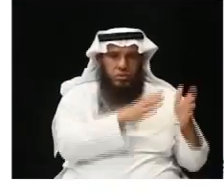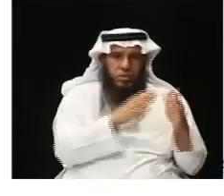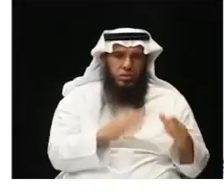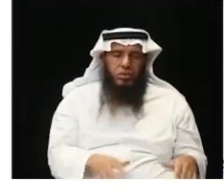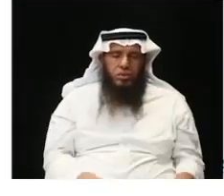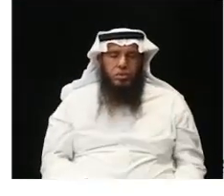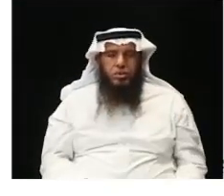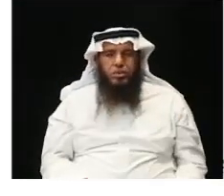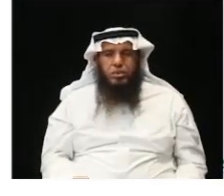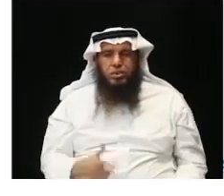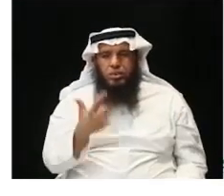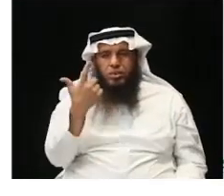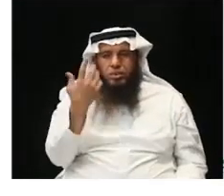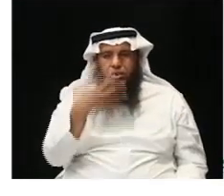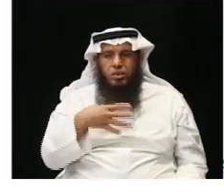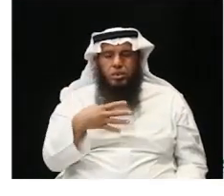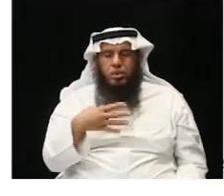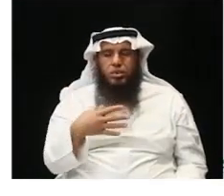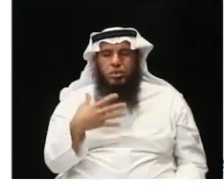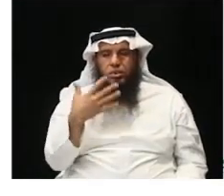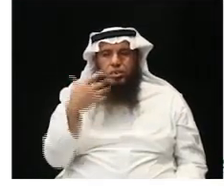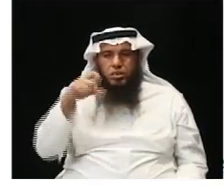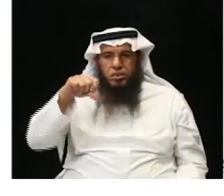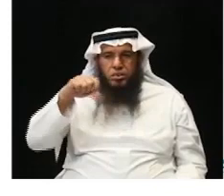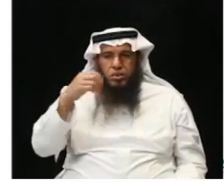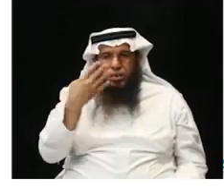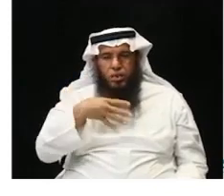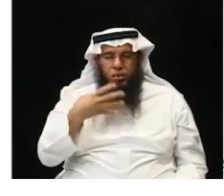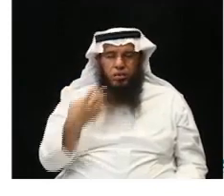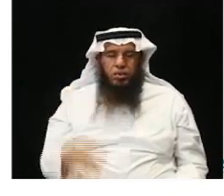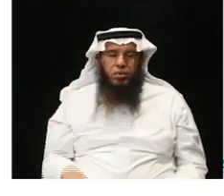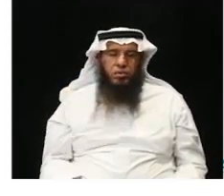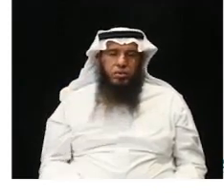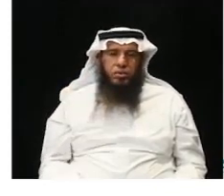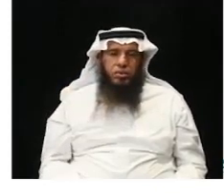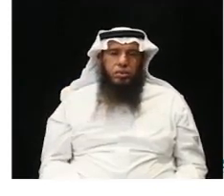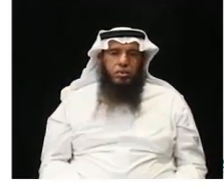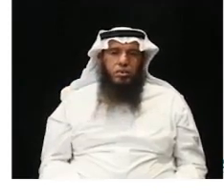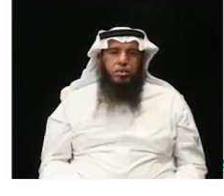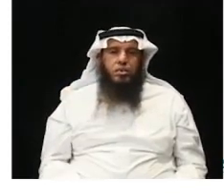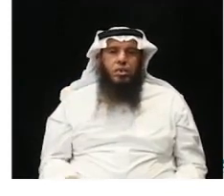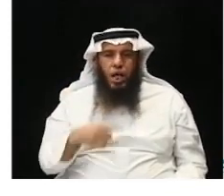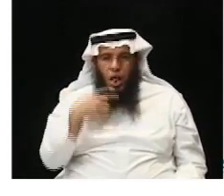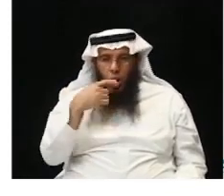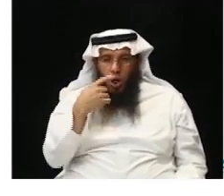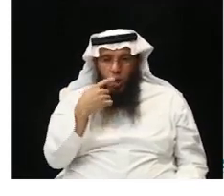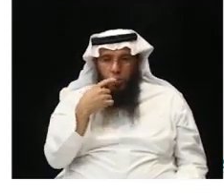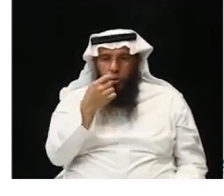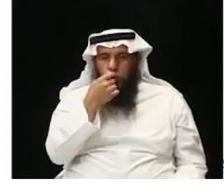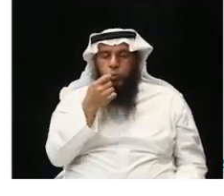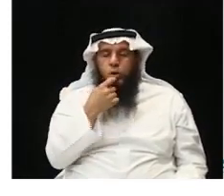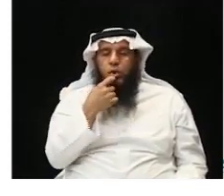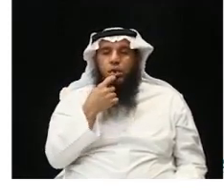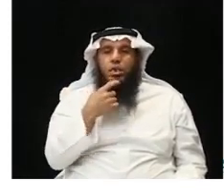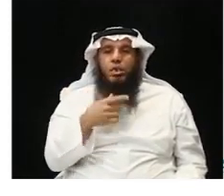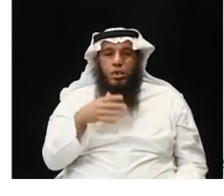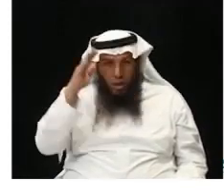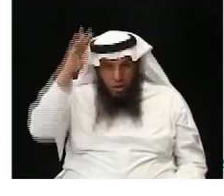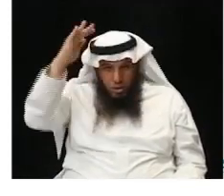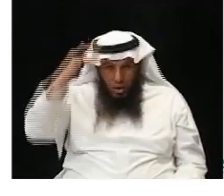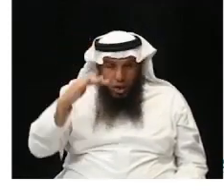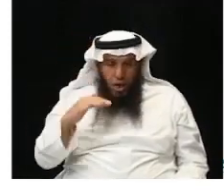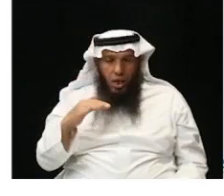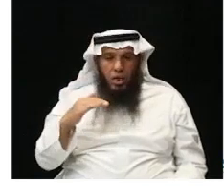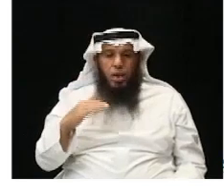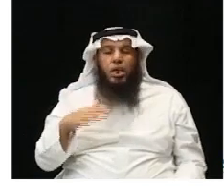من 47 إلى 49، من 47 إلى 49 تتكلم هي عن القرآن الكريم: وكذلك